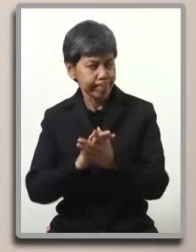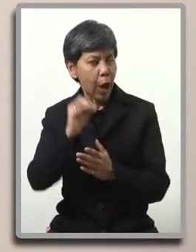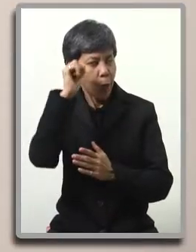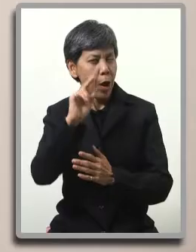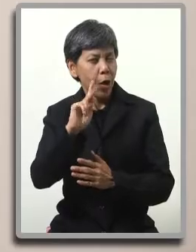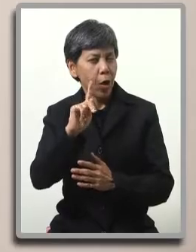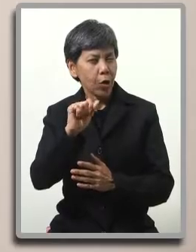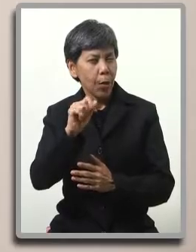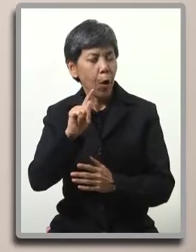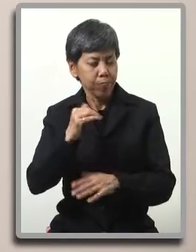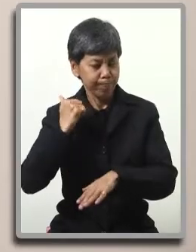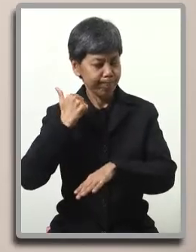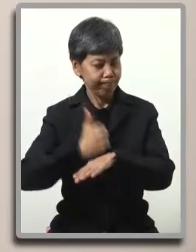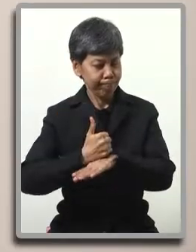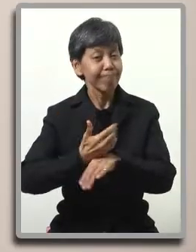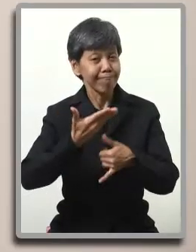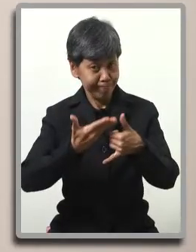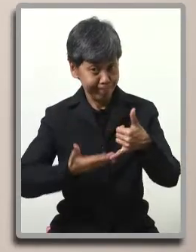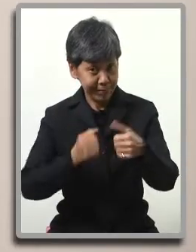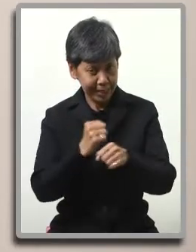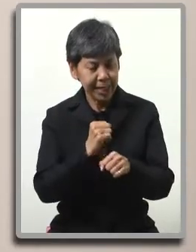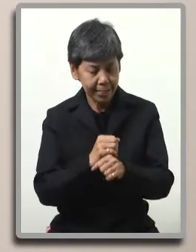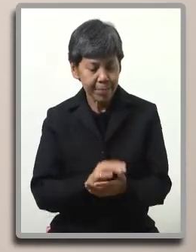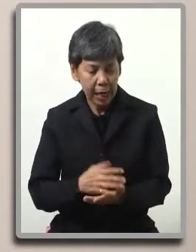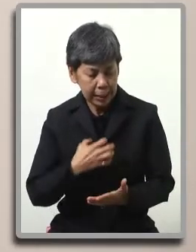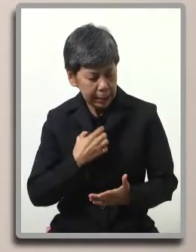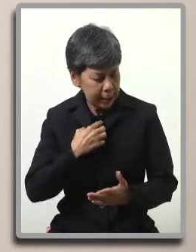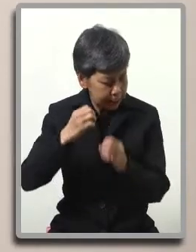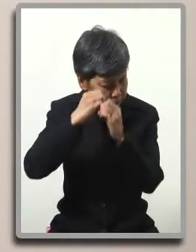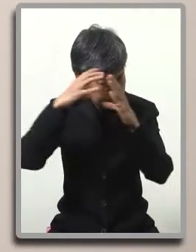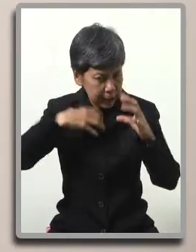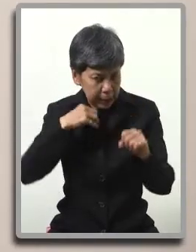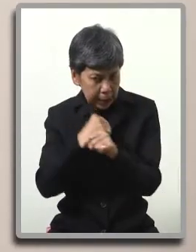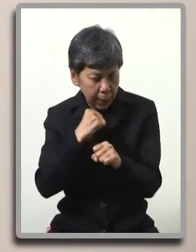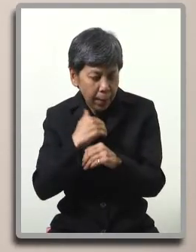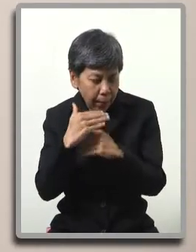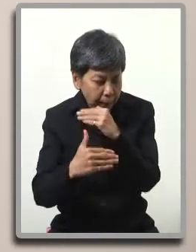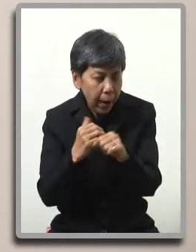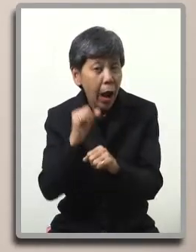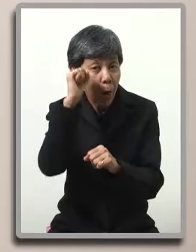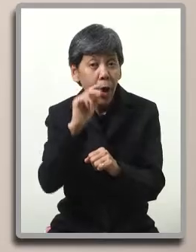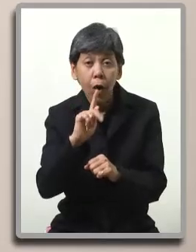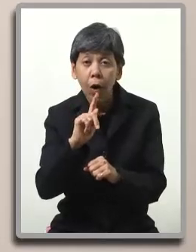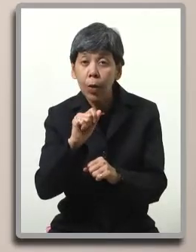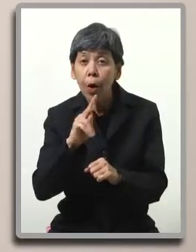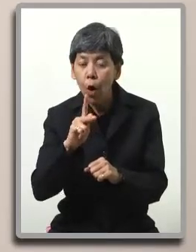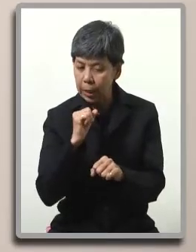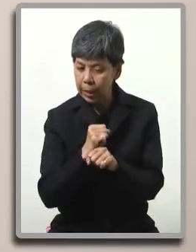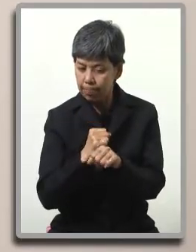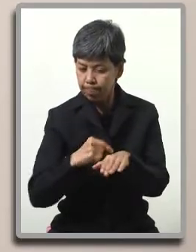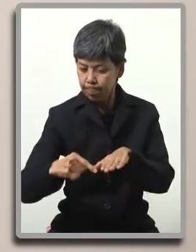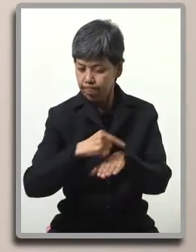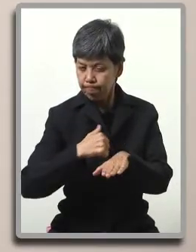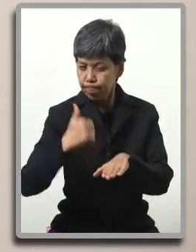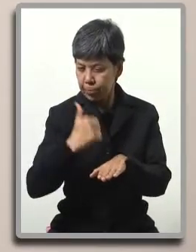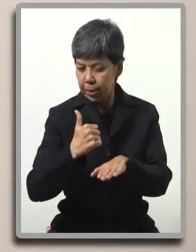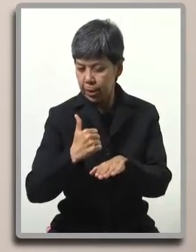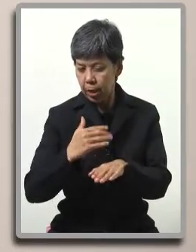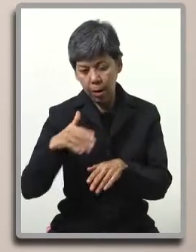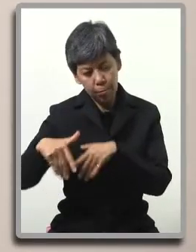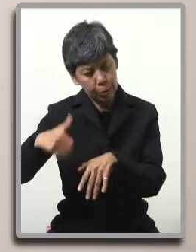สมกของท่านผู้อำนวยการสุรชัยเอี่ยมวชิระสกุลในการที่จะขับเคลื่อนขสมกให้เป็นขสมกที่มี